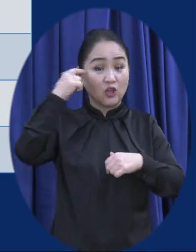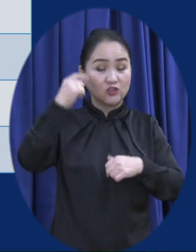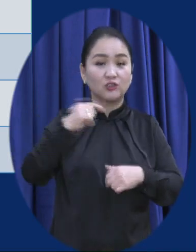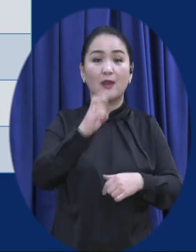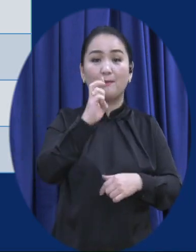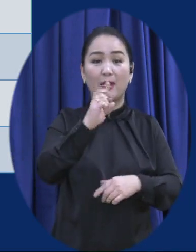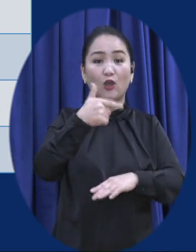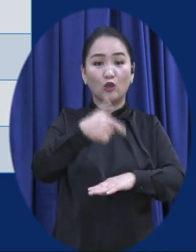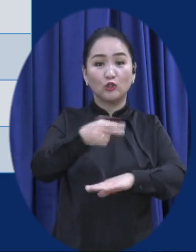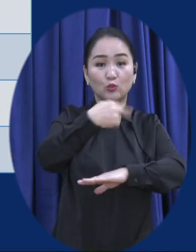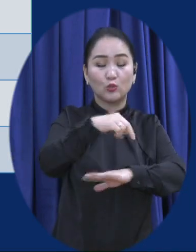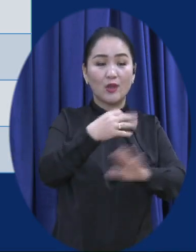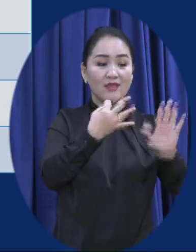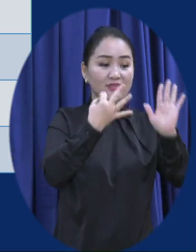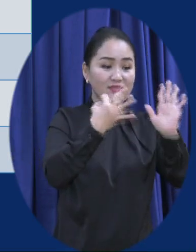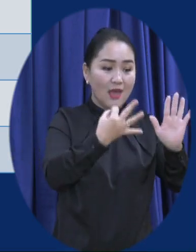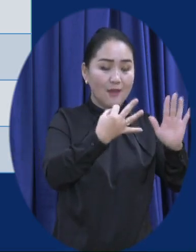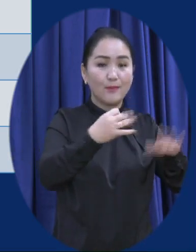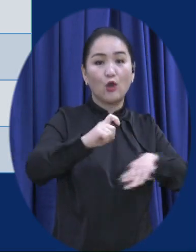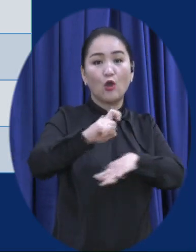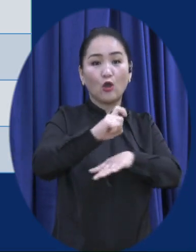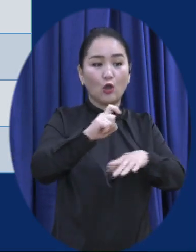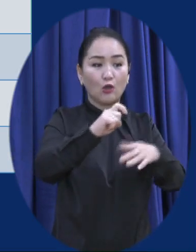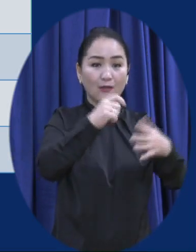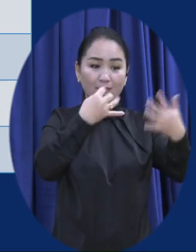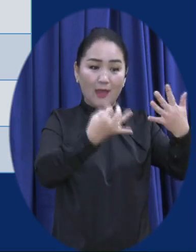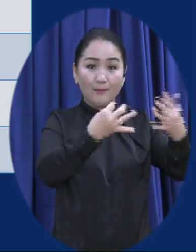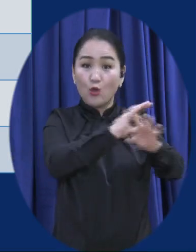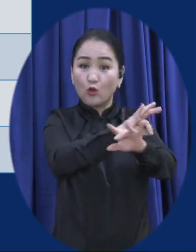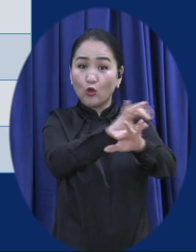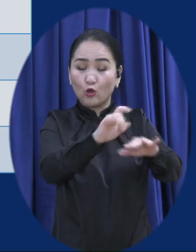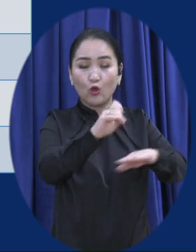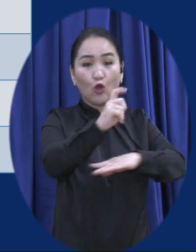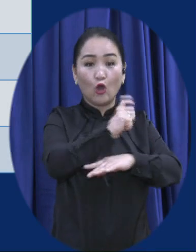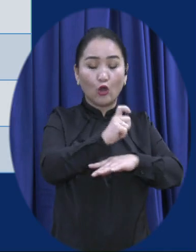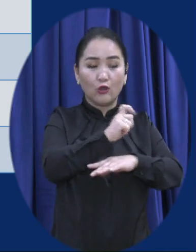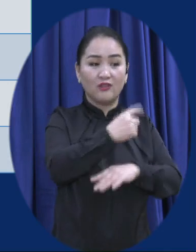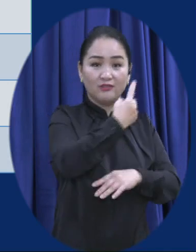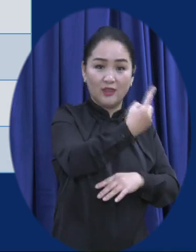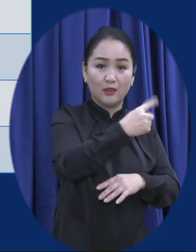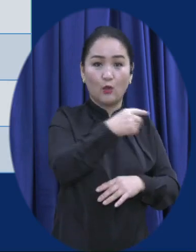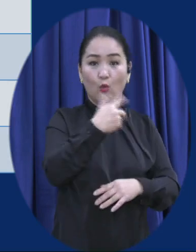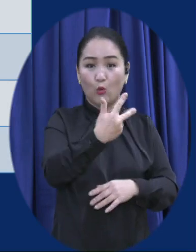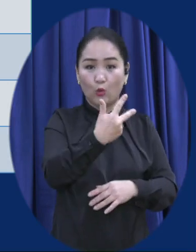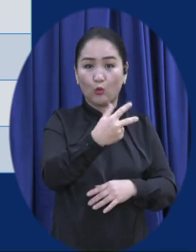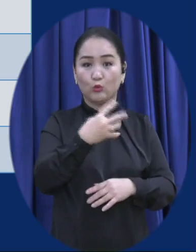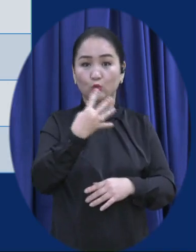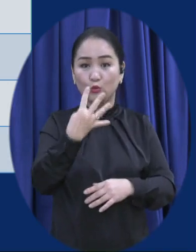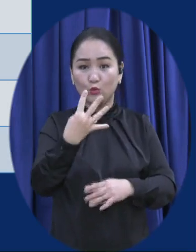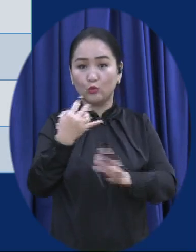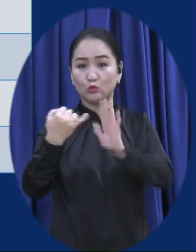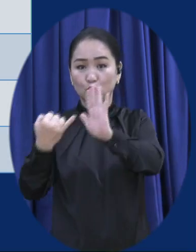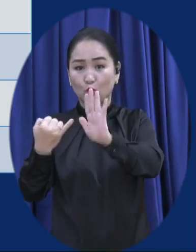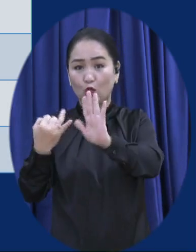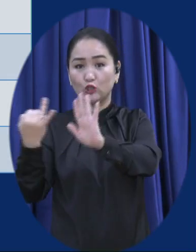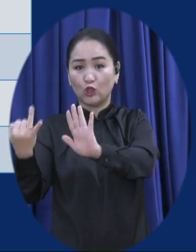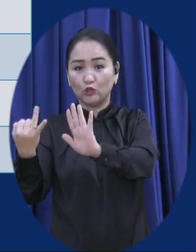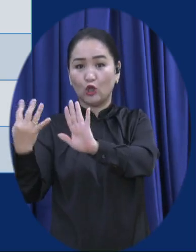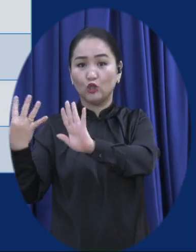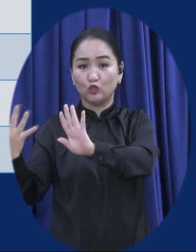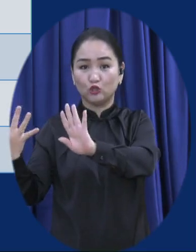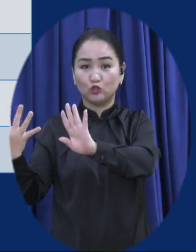дүүргийн 8 хорооноос өвчл бүртгэгдсэн. За Баянгол дүүргийн 1, 3, 4, 6, 7,